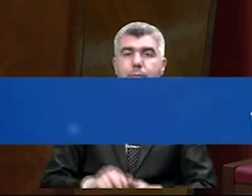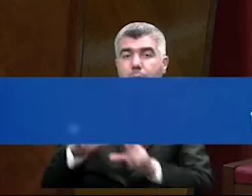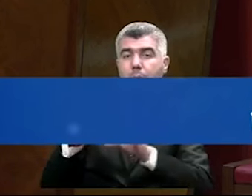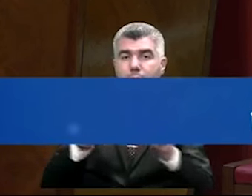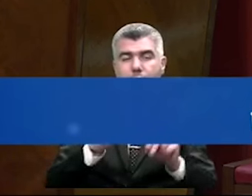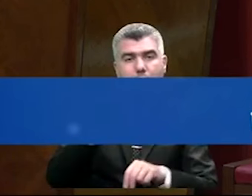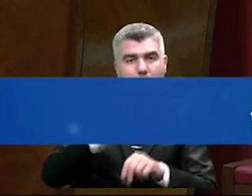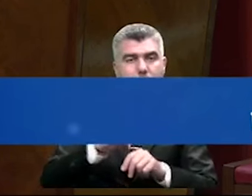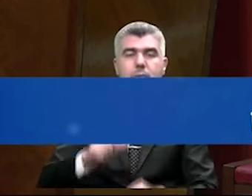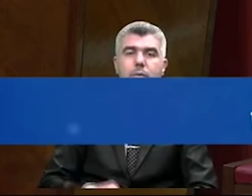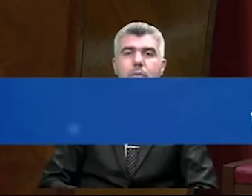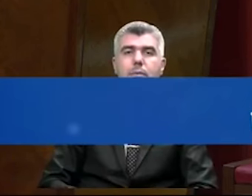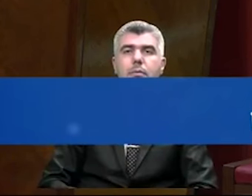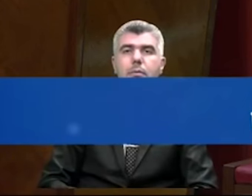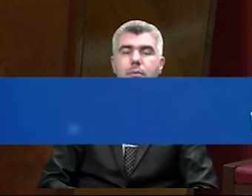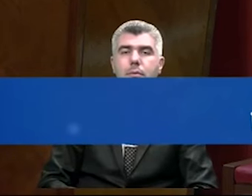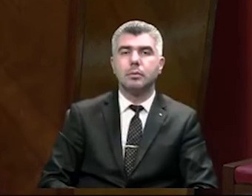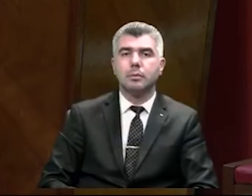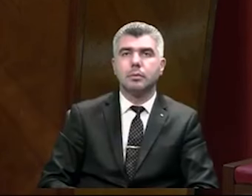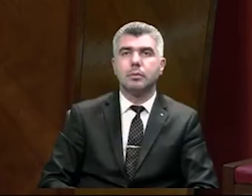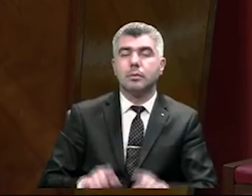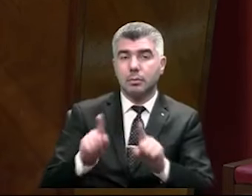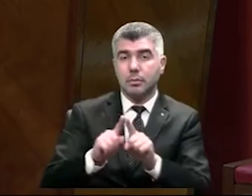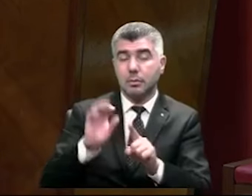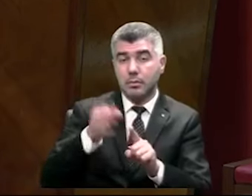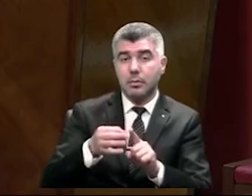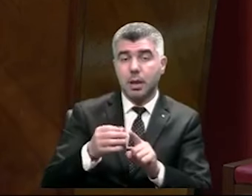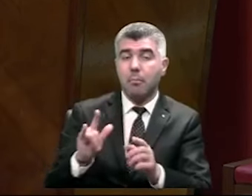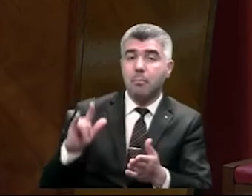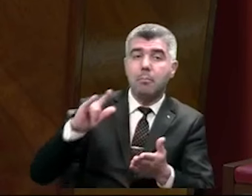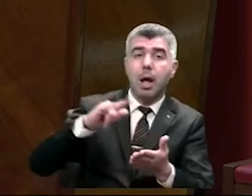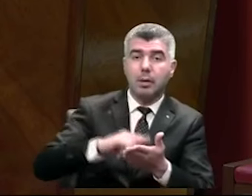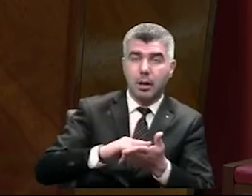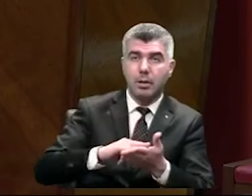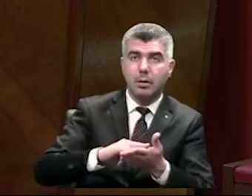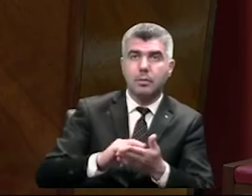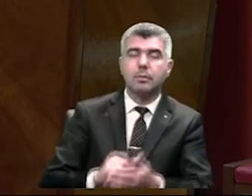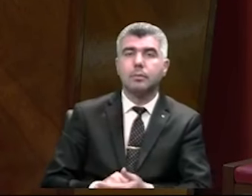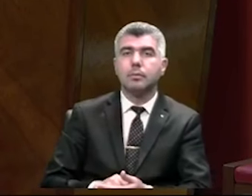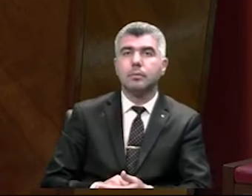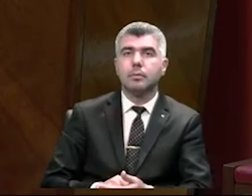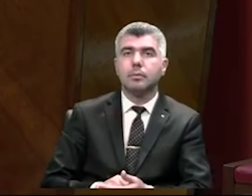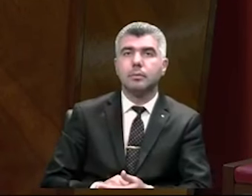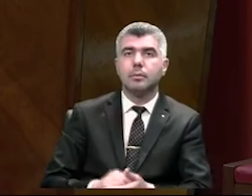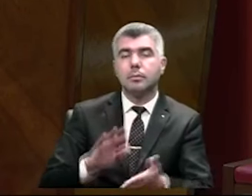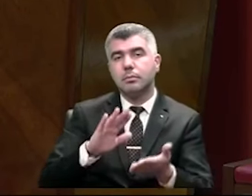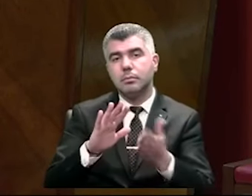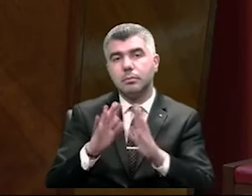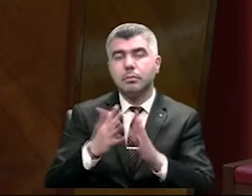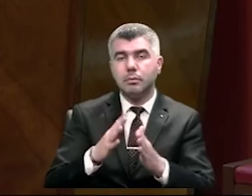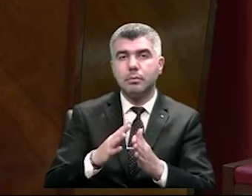الوقت في نفس الوقت قررنا نخضع هذا المطار هذا ما